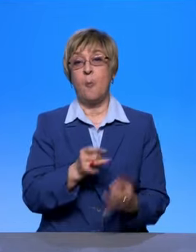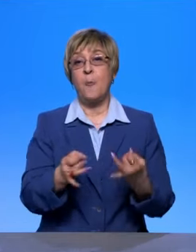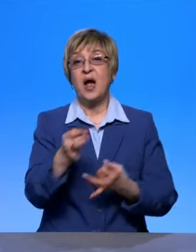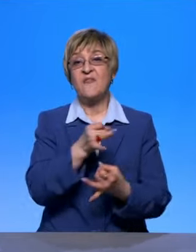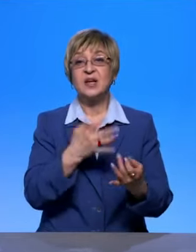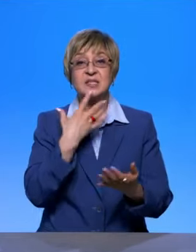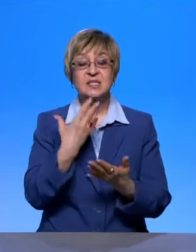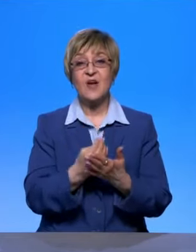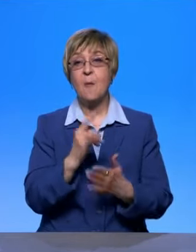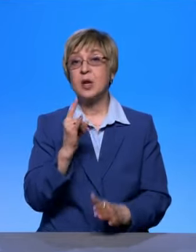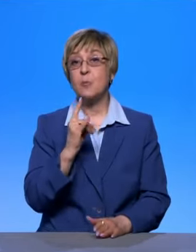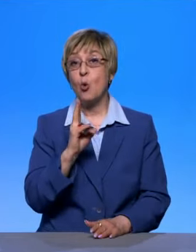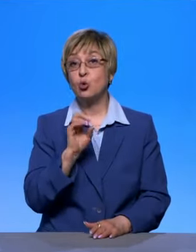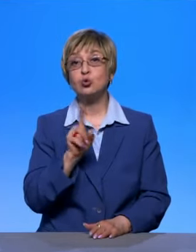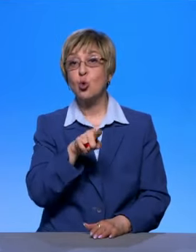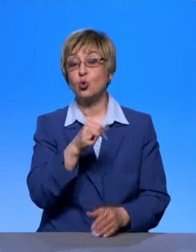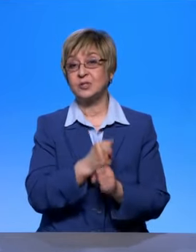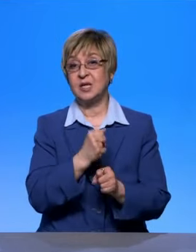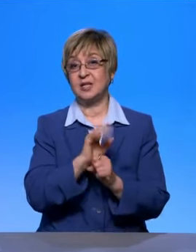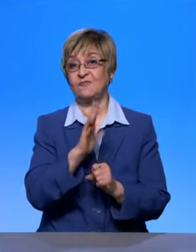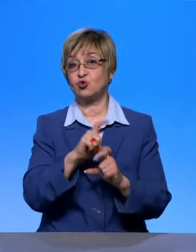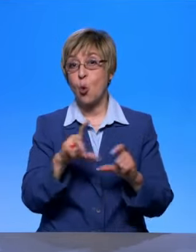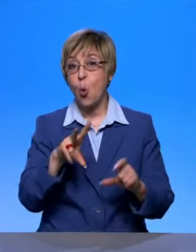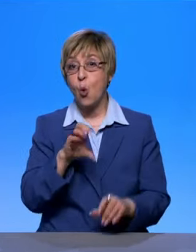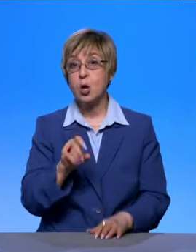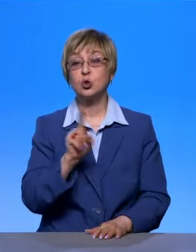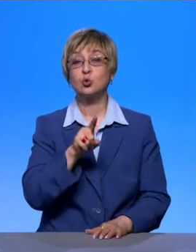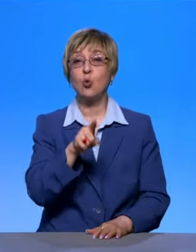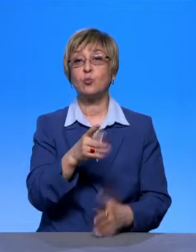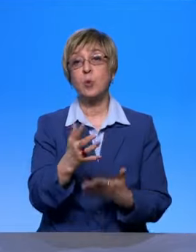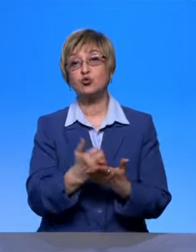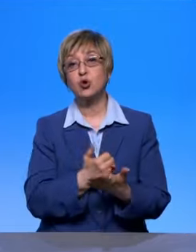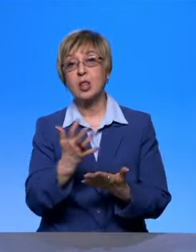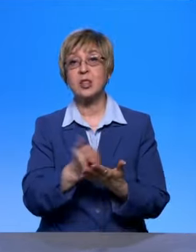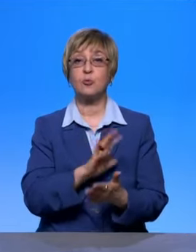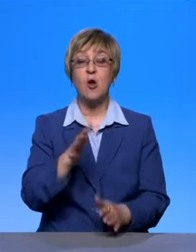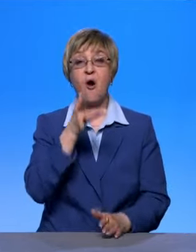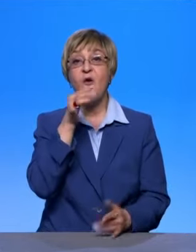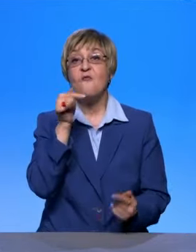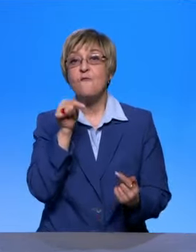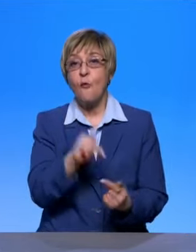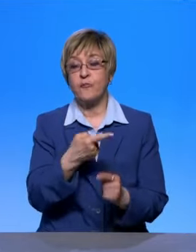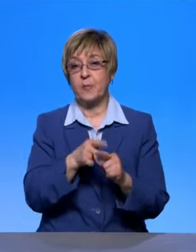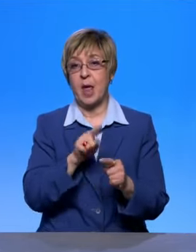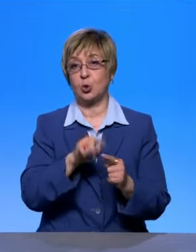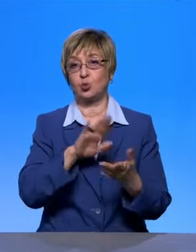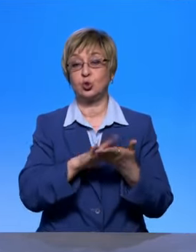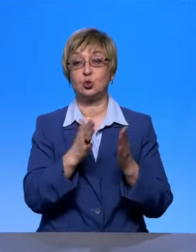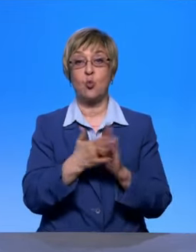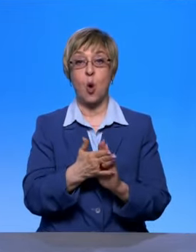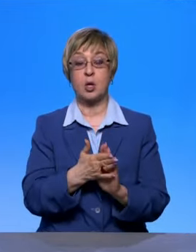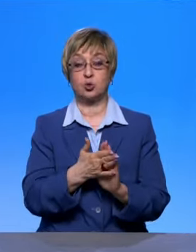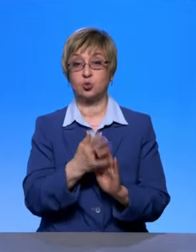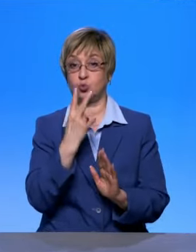ребенком, так сказать, что он делает в школе, что он получает, не получает, вовремя эту ситуацию как-то заметить и